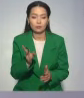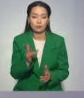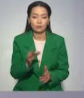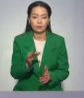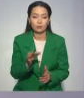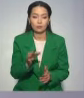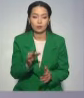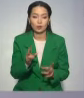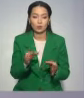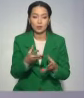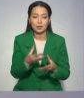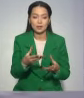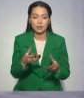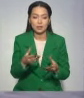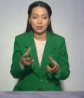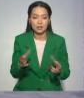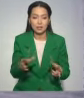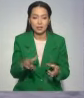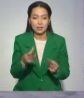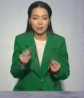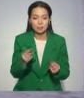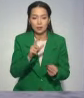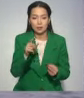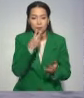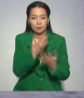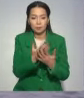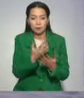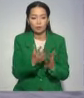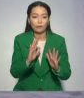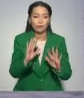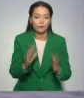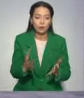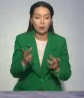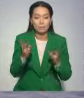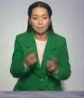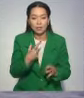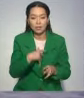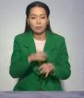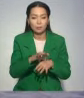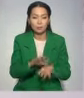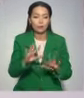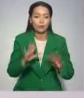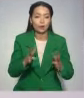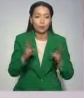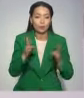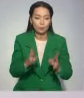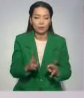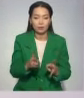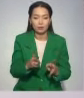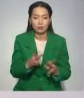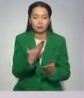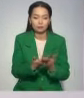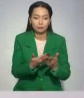но Спасатели все-таки показывают упрямым рыбакам и жителям прибрежных районов Как вести себя Если вдруг провалился подлет